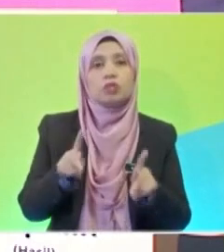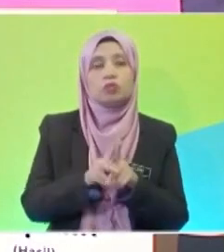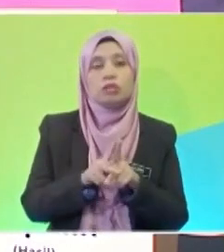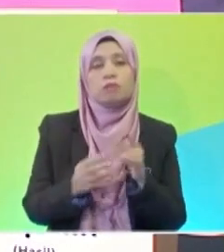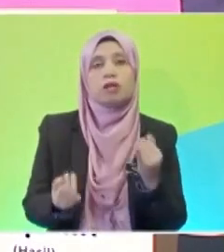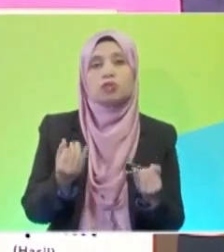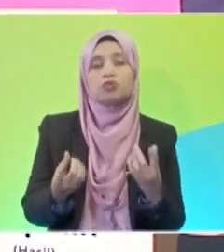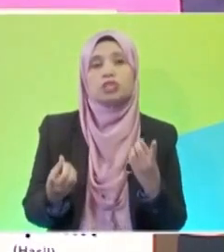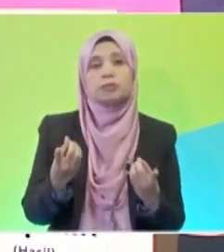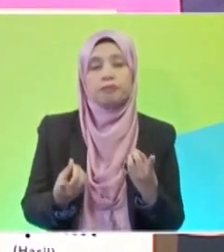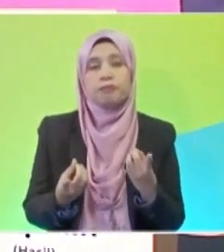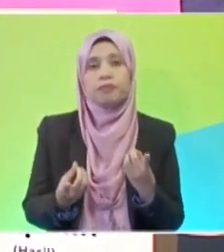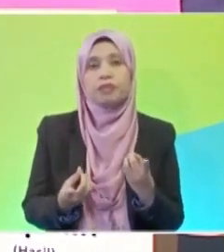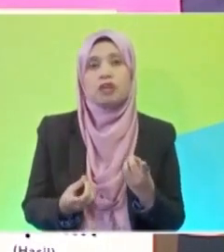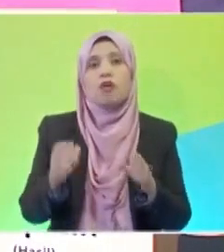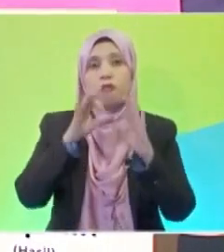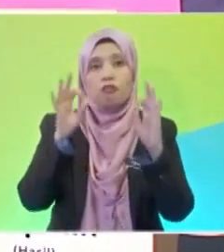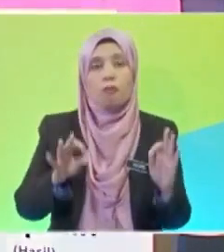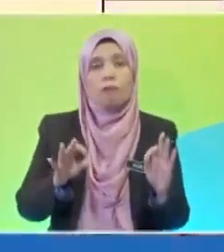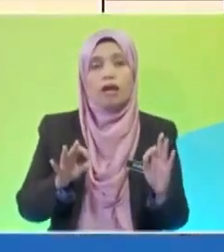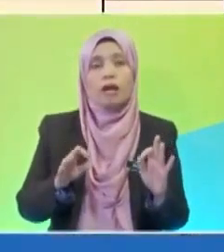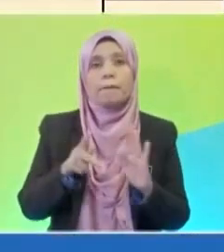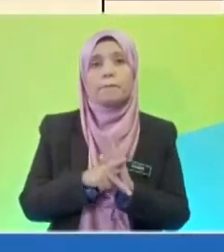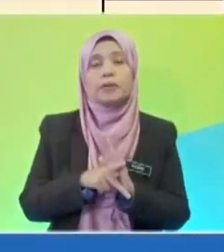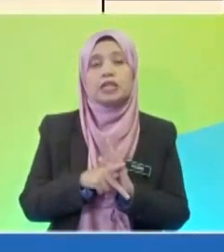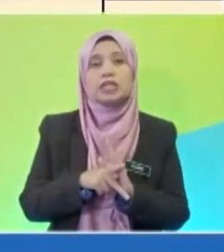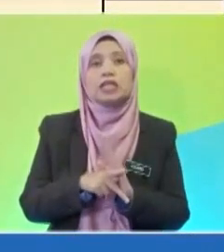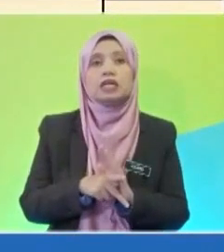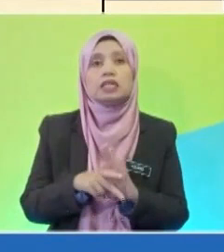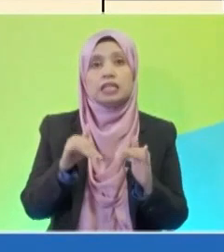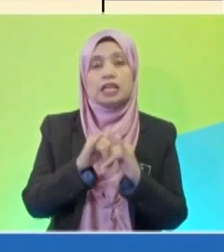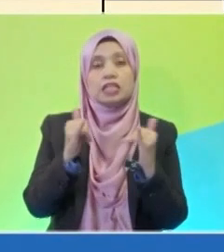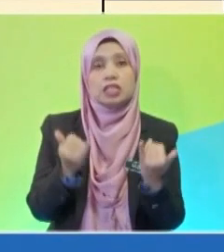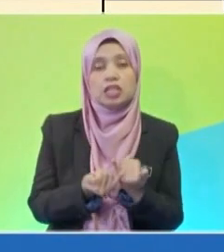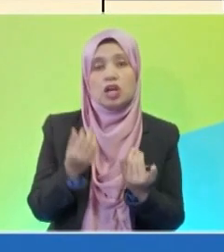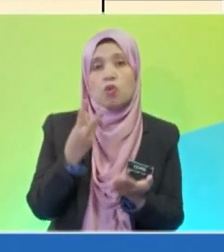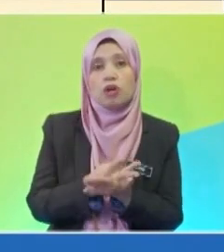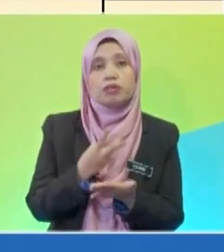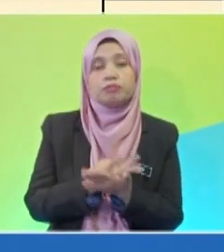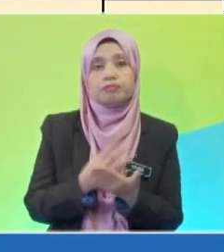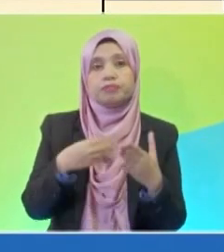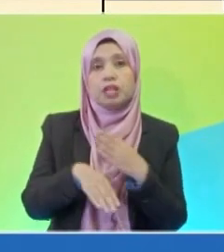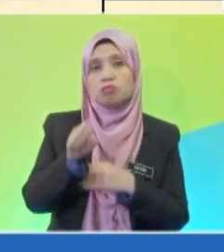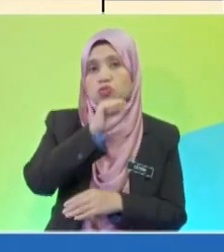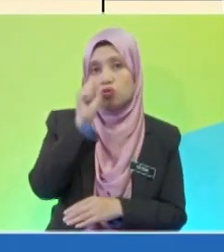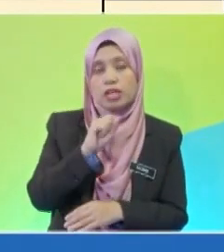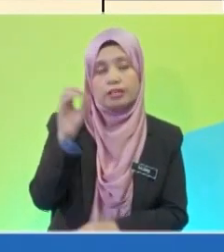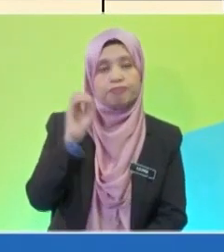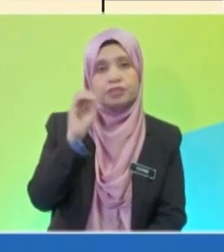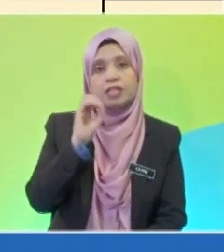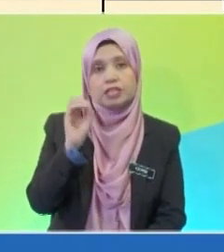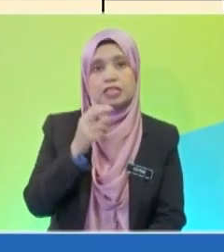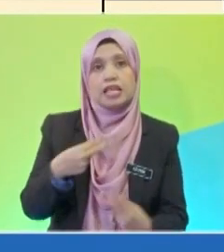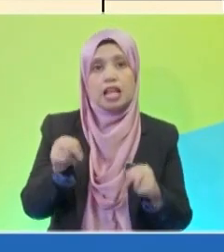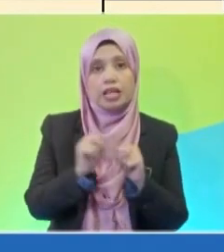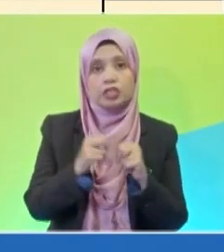itu. Contoh, inilah format penyata kewangan yang perlu awak buat. Dalam soalan tak diberikan jualan, awak kena cari nilai jualan.